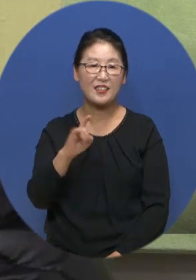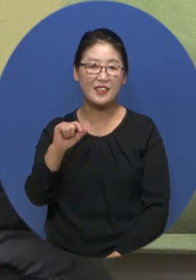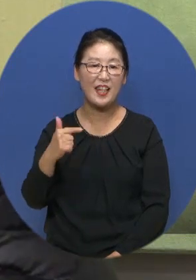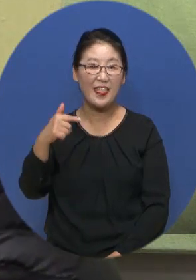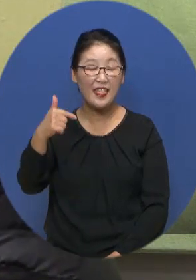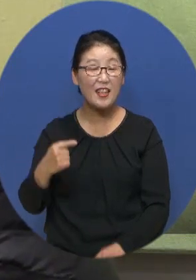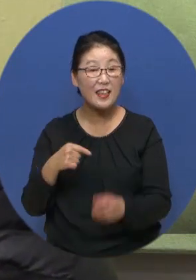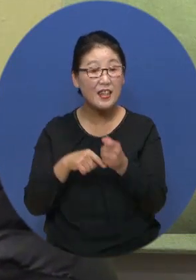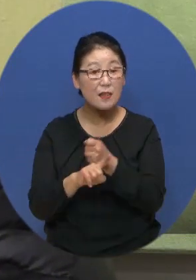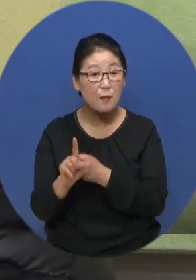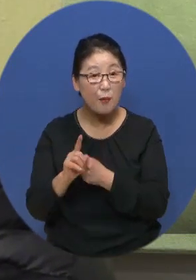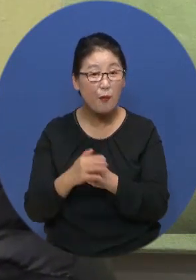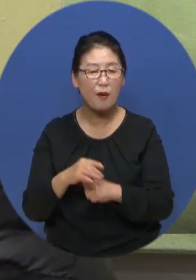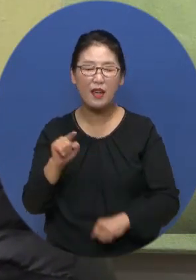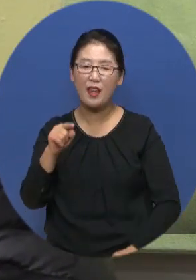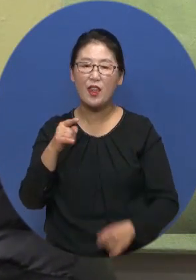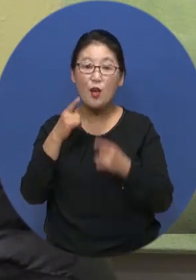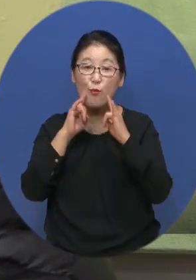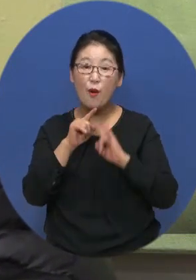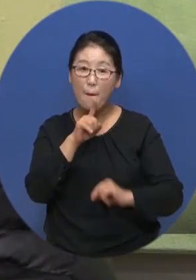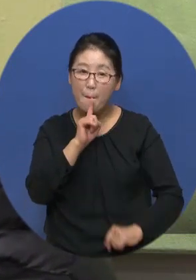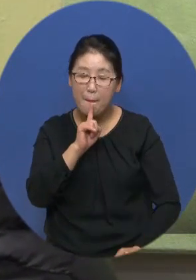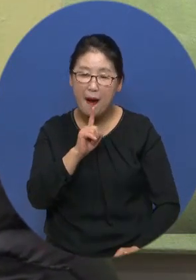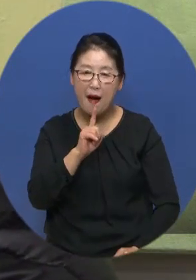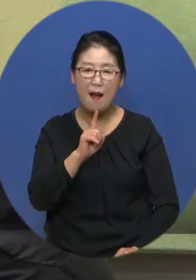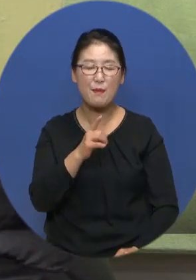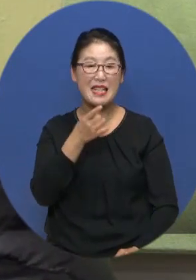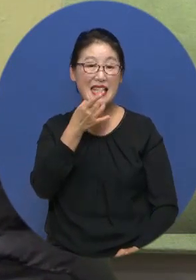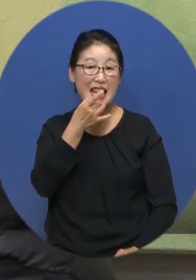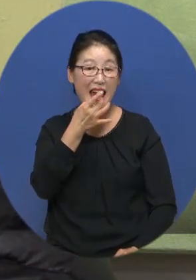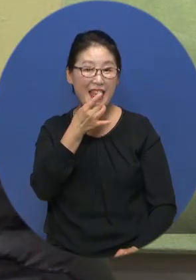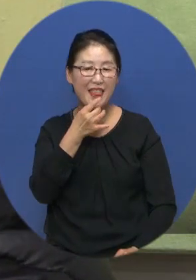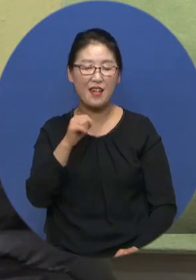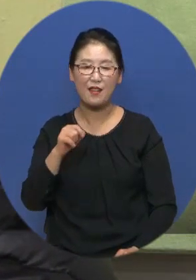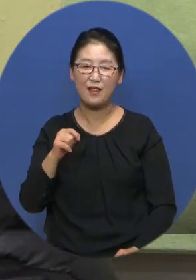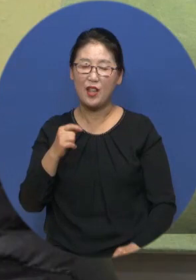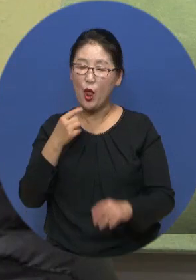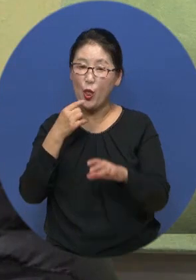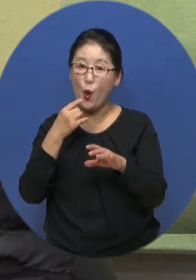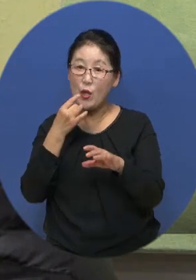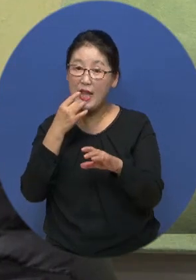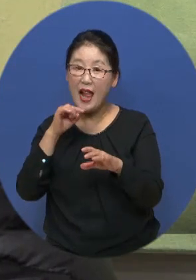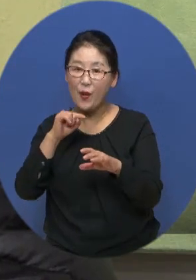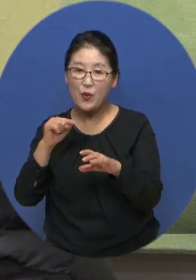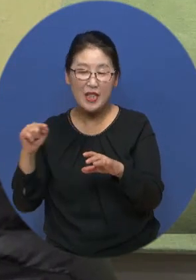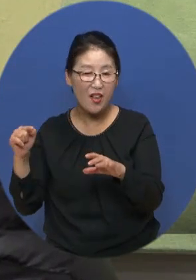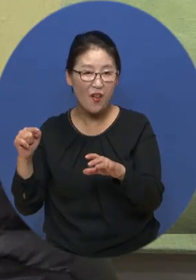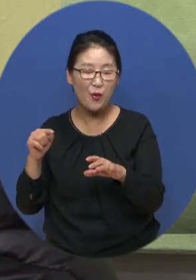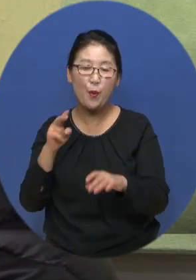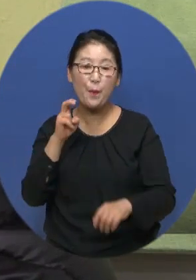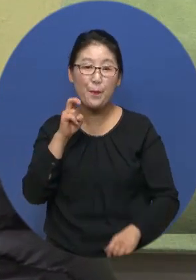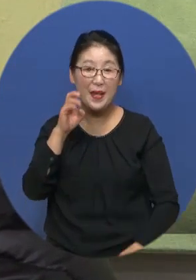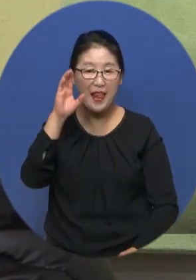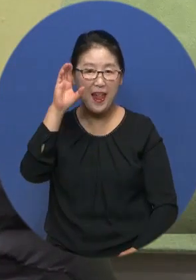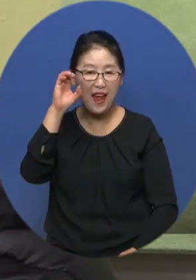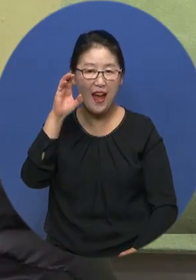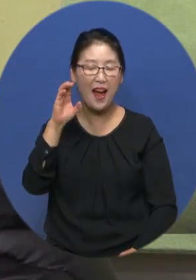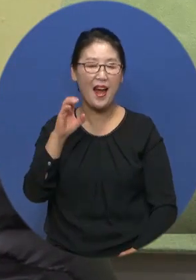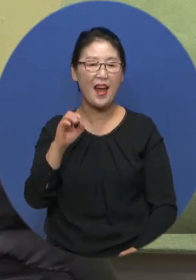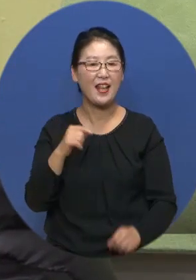네, 네그레노는 불어로 씨앗이라는 뜻도 있고요. 곡식이라는 뜻도 있습니다. 그러니까 밀알이라는 뜻도 되고요.